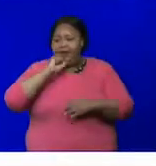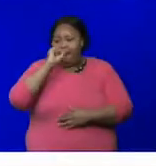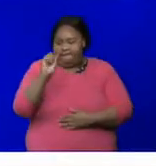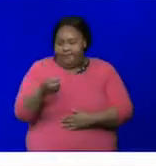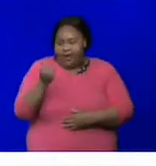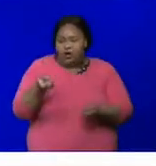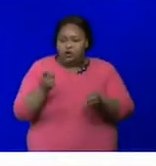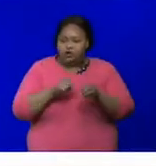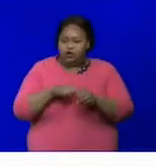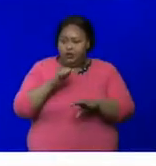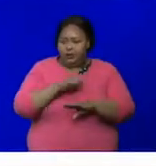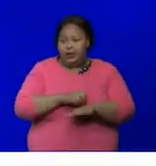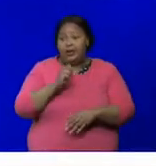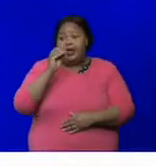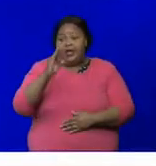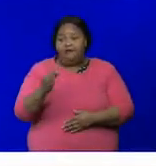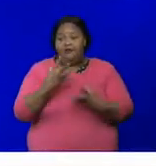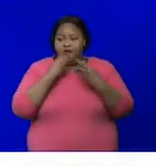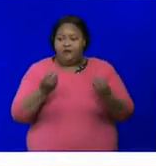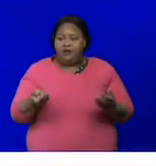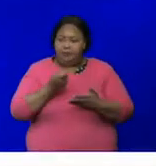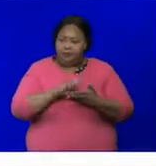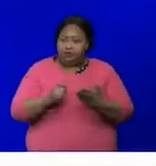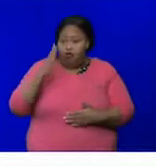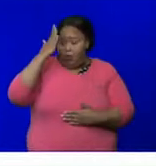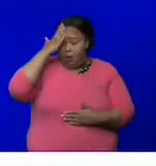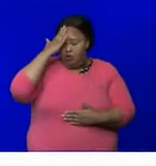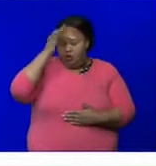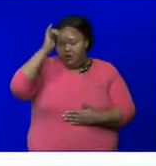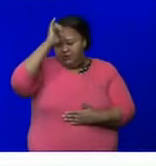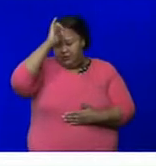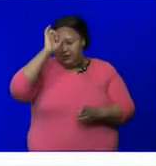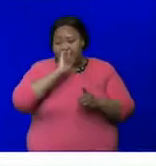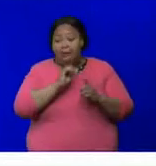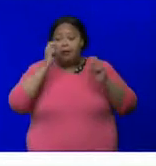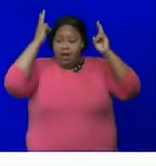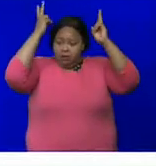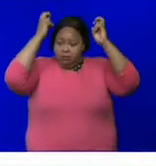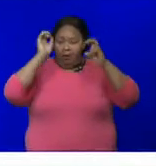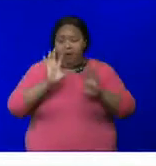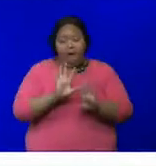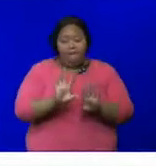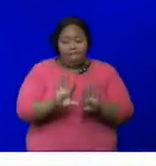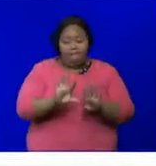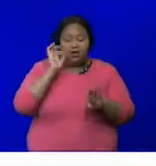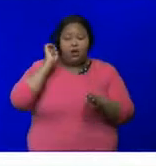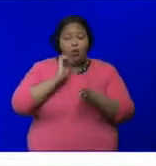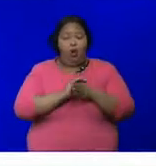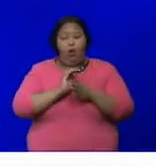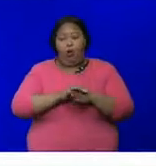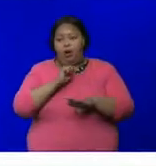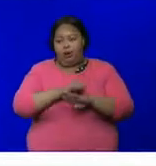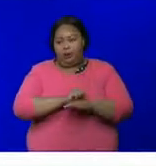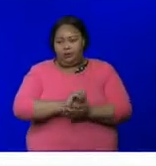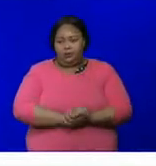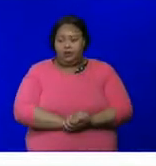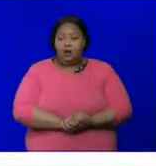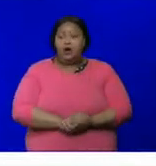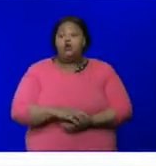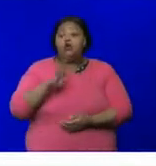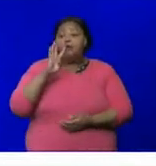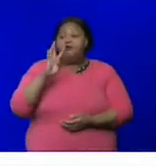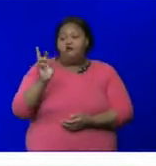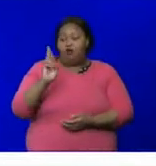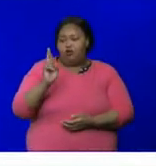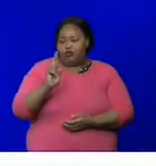tifundvo letihambisana nemakhono abo. Lo mhlangano sikolo wabuthishela utawuchubeka nekwenabela kutototine tifundza